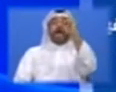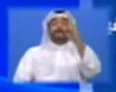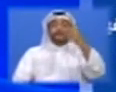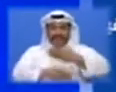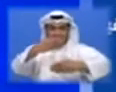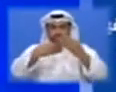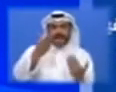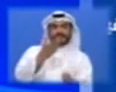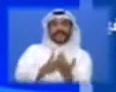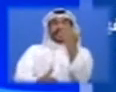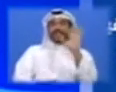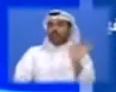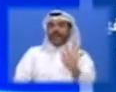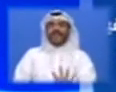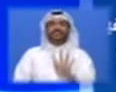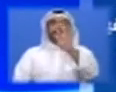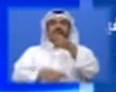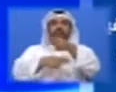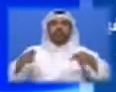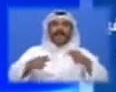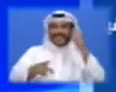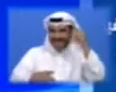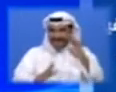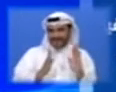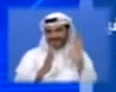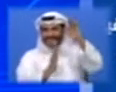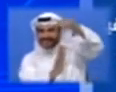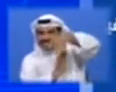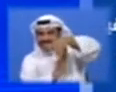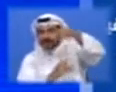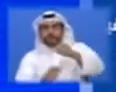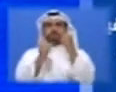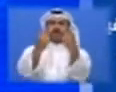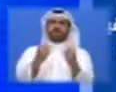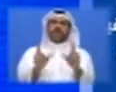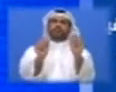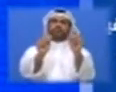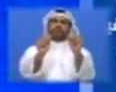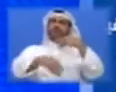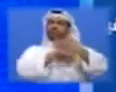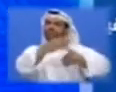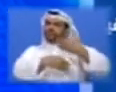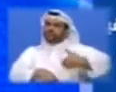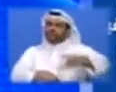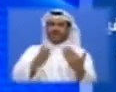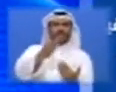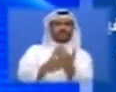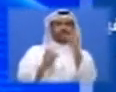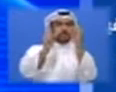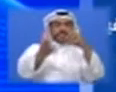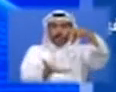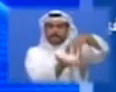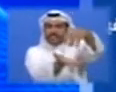هذا المشروع الحيوي المهم بما يستهدف ايجاد كافه المقومات المدنيه المعاصره الحديثه وانشاء